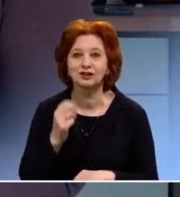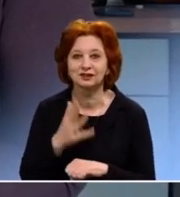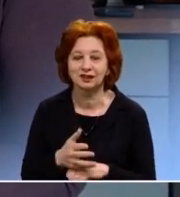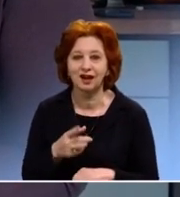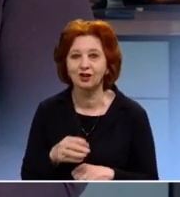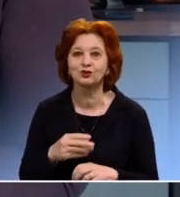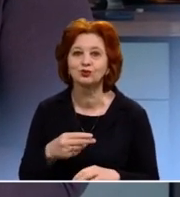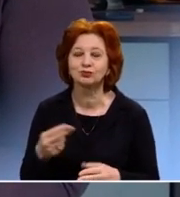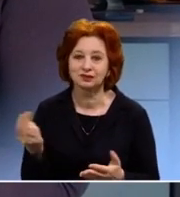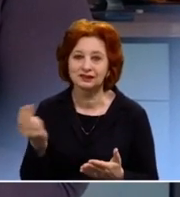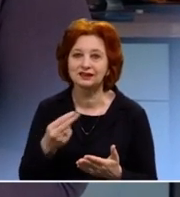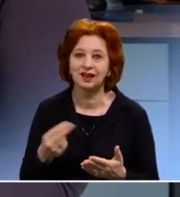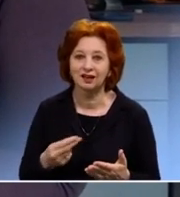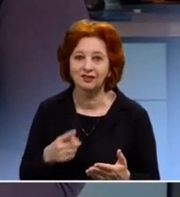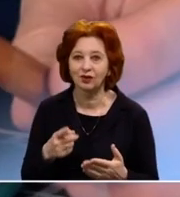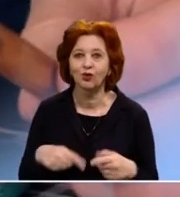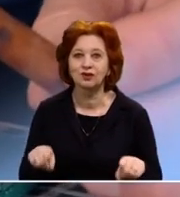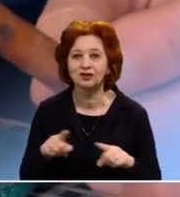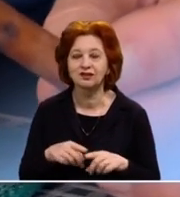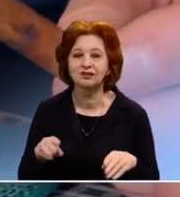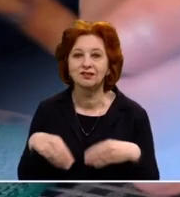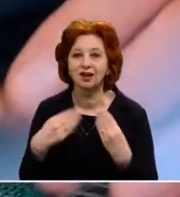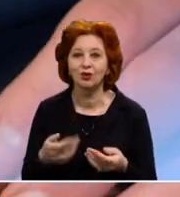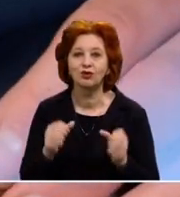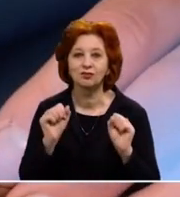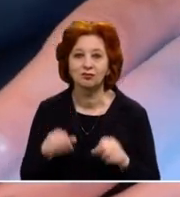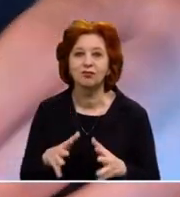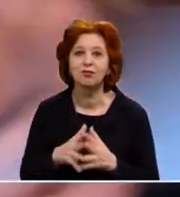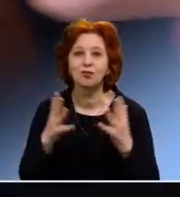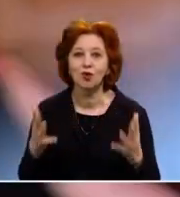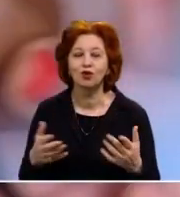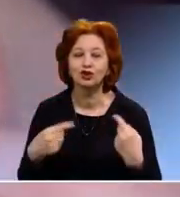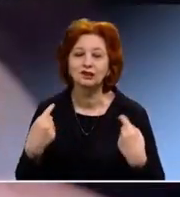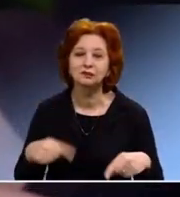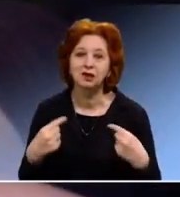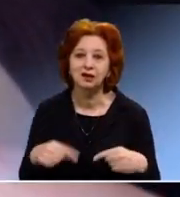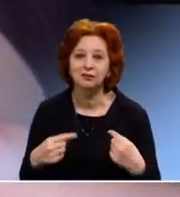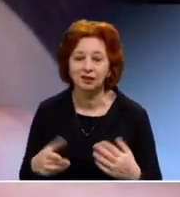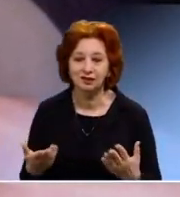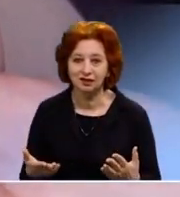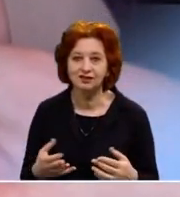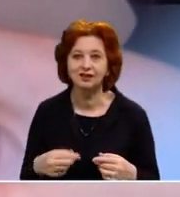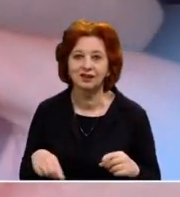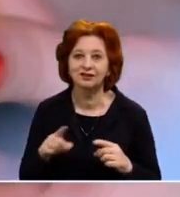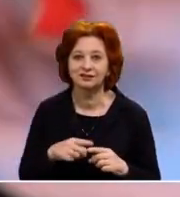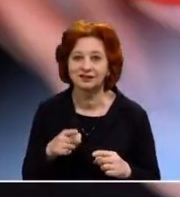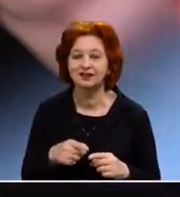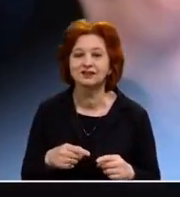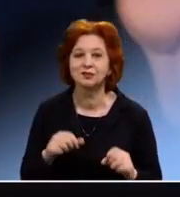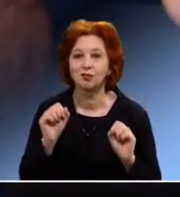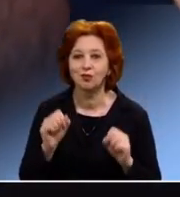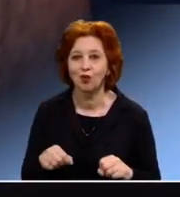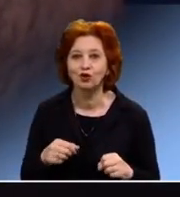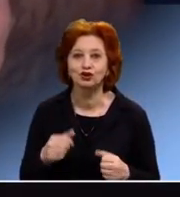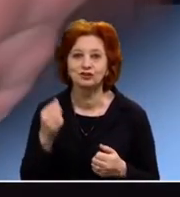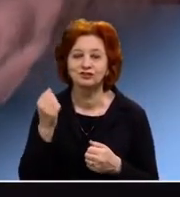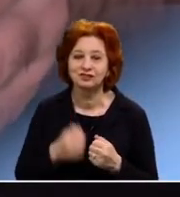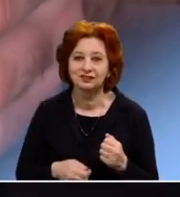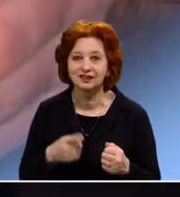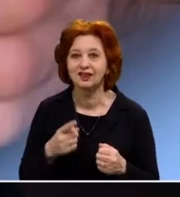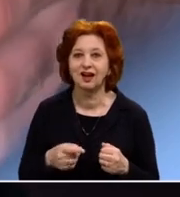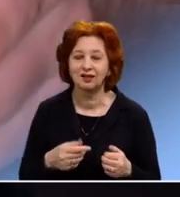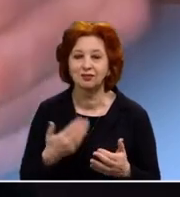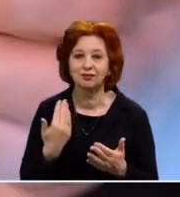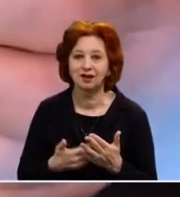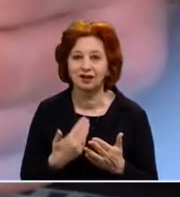Можно сразу взять окарину, потому что она даст больше возможностей для экспериментов. Свистулька, она может